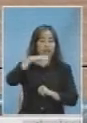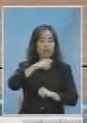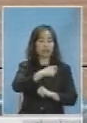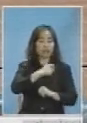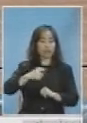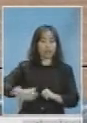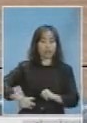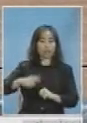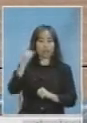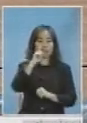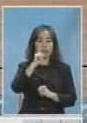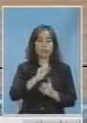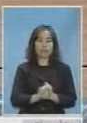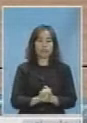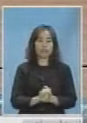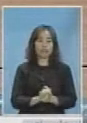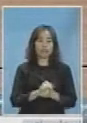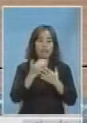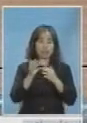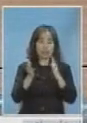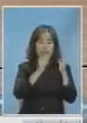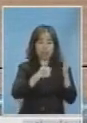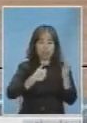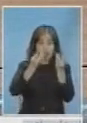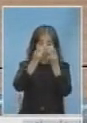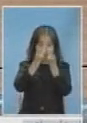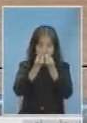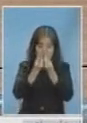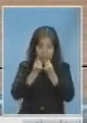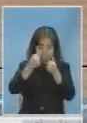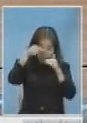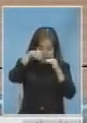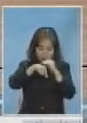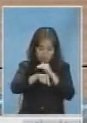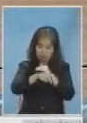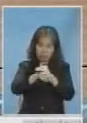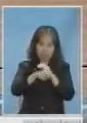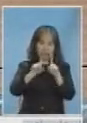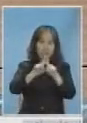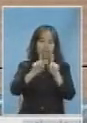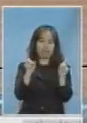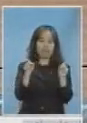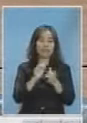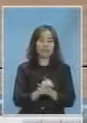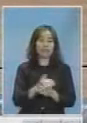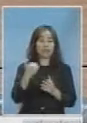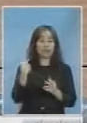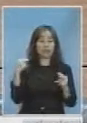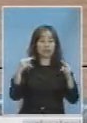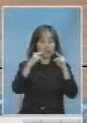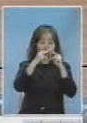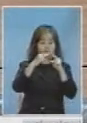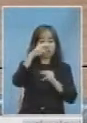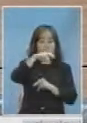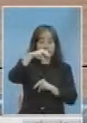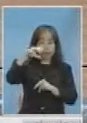ตริย์แต่เมื่อไปดูรายละเอียดแล้วมันไม่เป็นเช่นนั้นนะครับในทุกกระทรวงทบวงกรมที่จัด